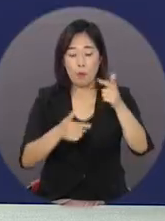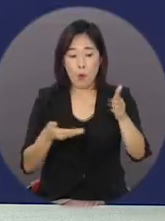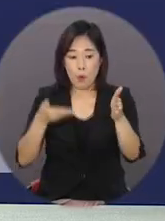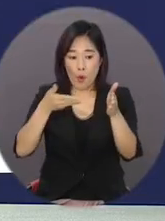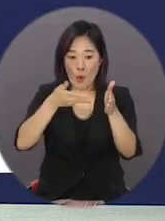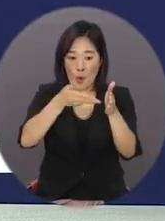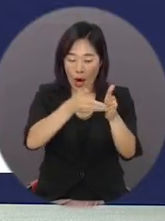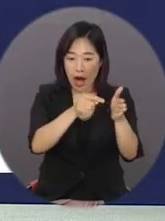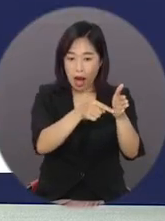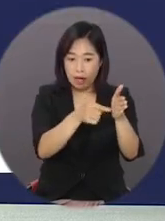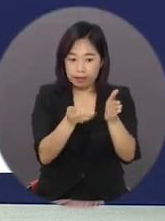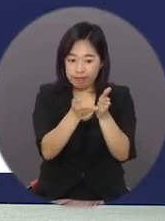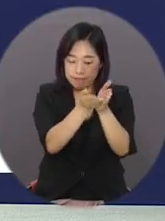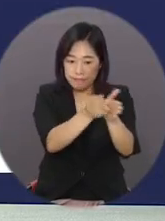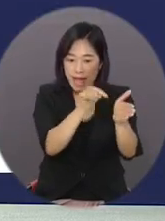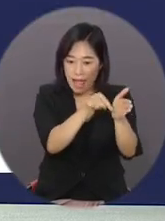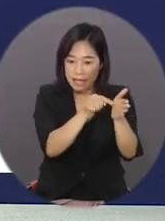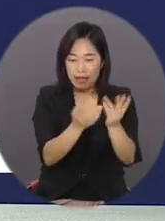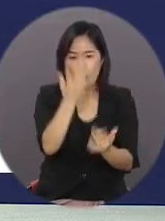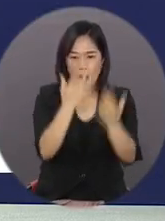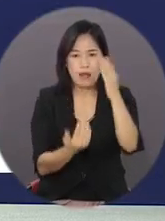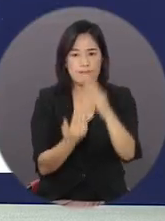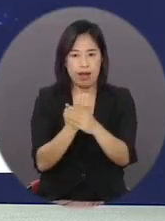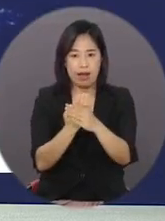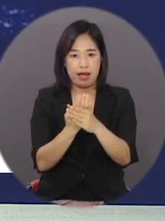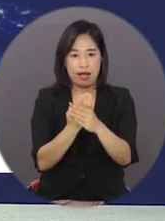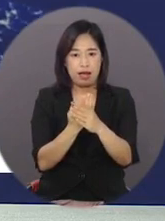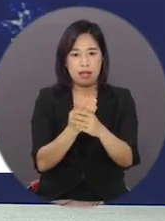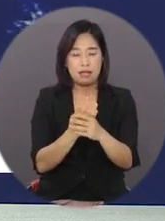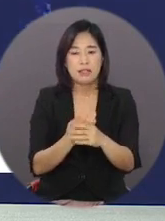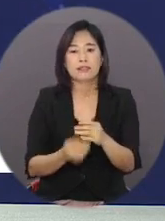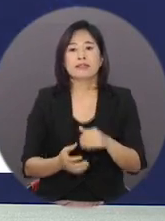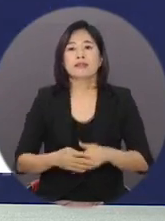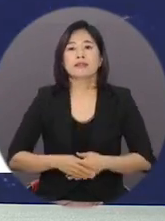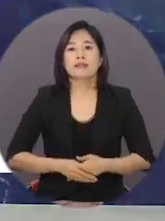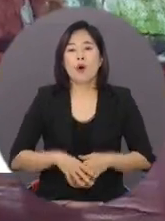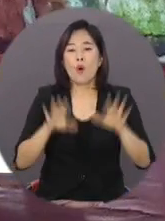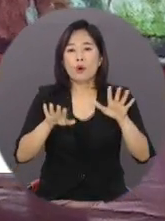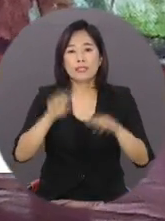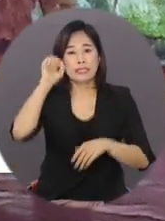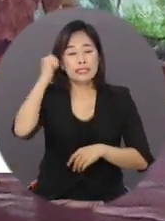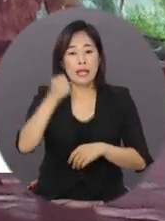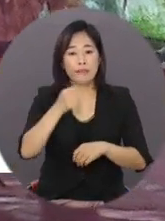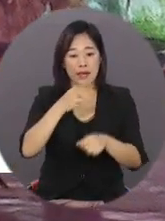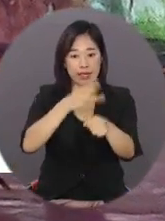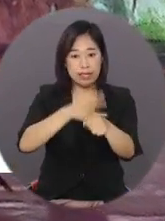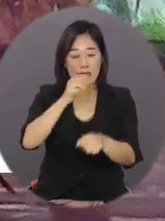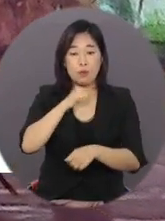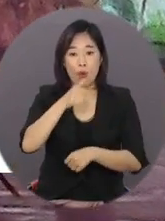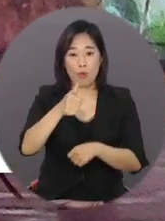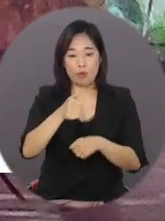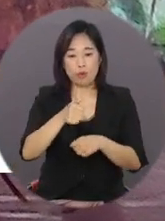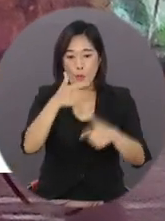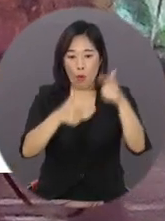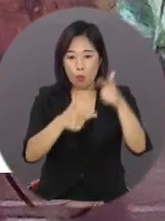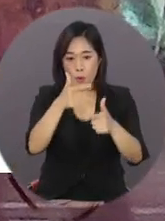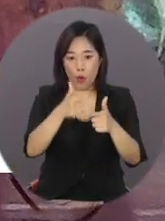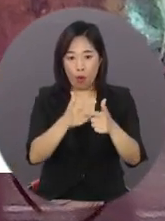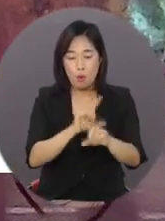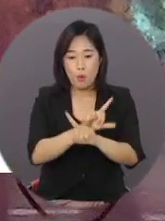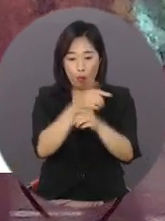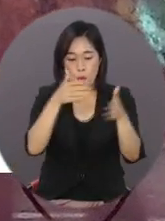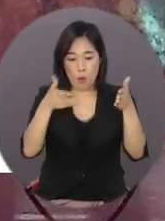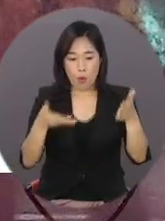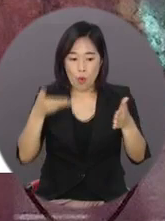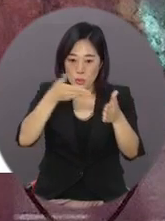목포항에 정박 중이던 선박에서 화재가 발생하는 등 사고가 잇따랐습니다. 오늘 새벽 3시 5분쯤 목포 북항 부두에